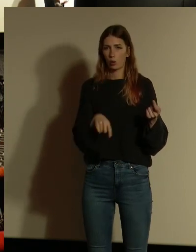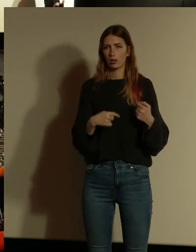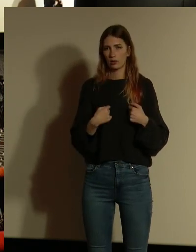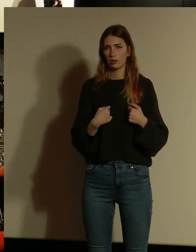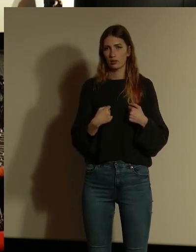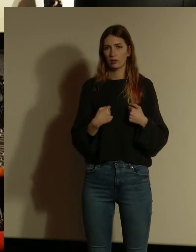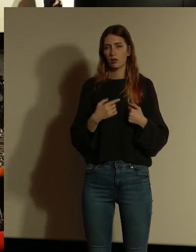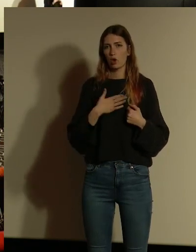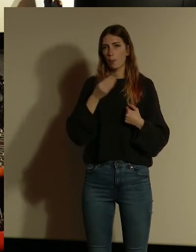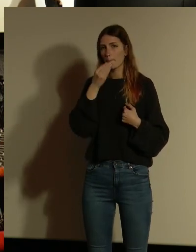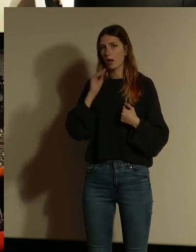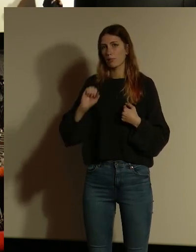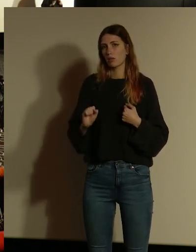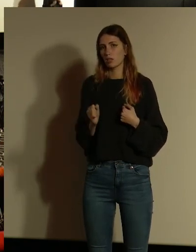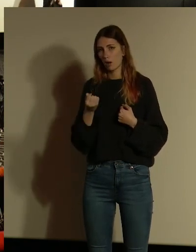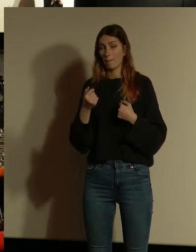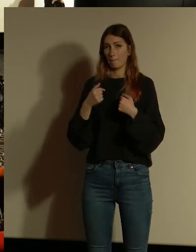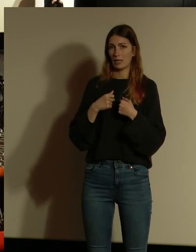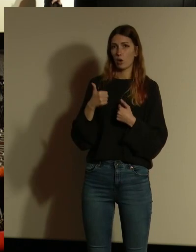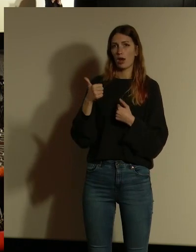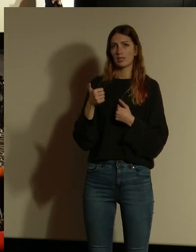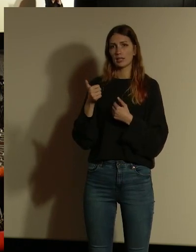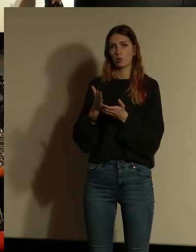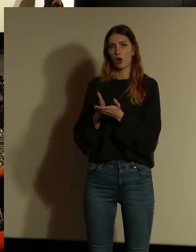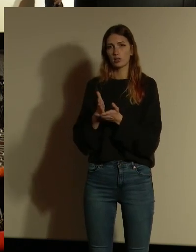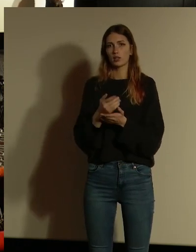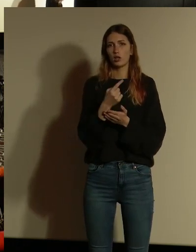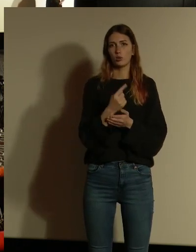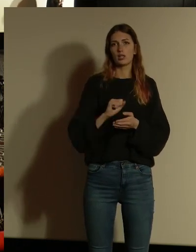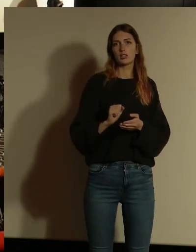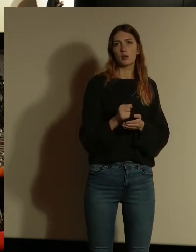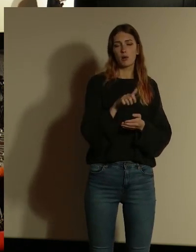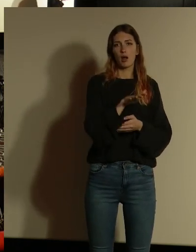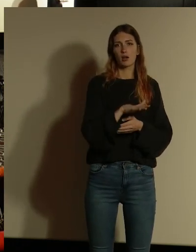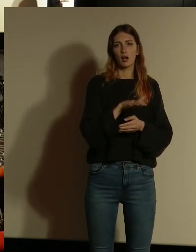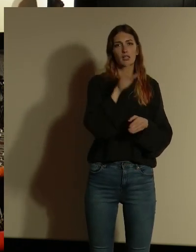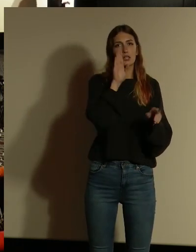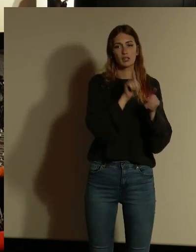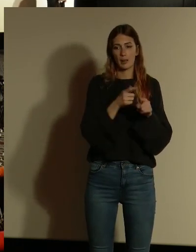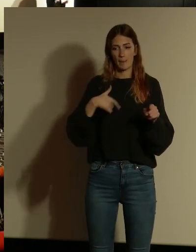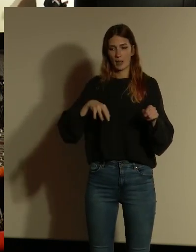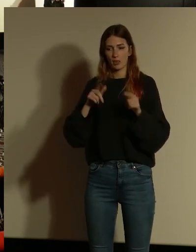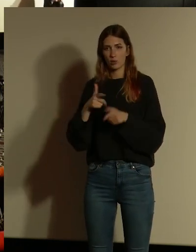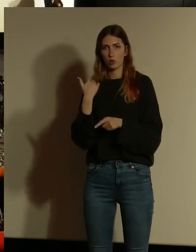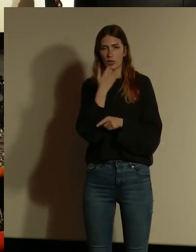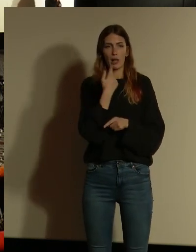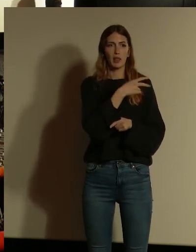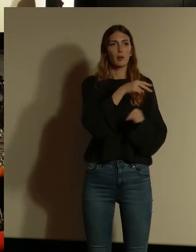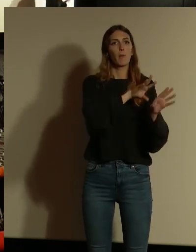ja minu parima sõbra seksuaalsusest oli üks mu sõbra klassiõde ilma meie nõusolekuta teistele